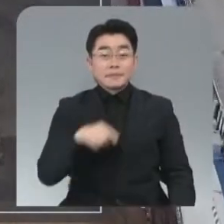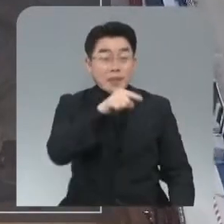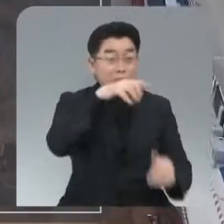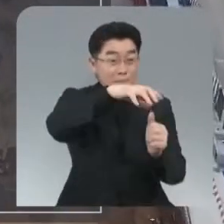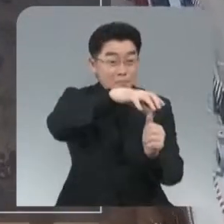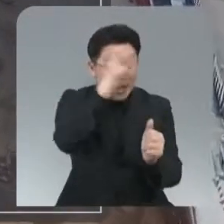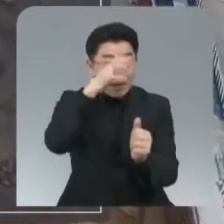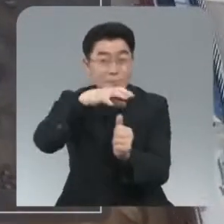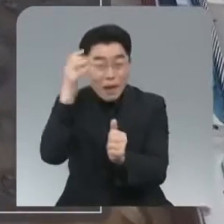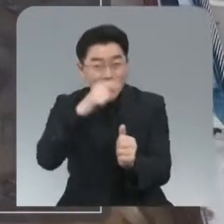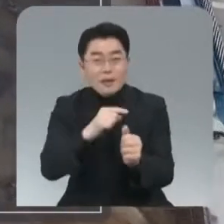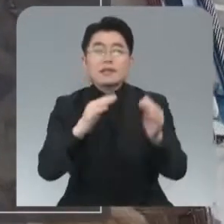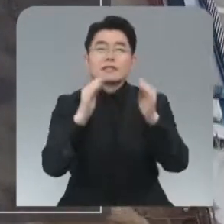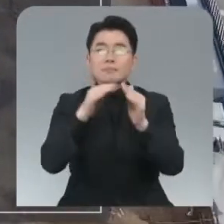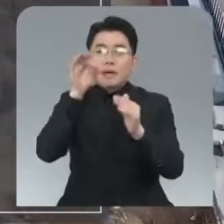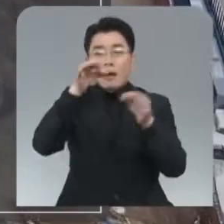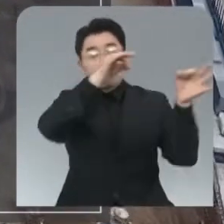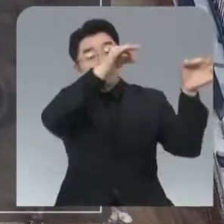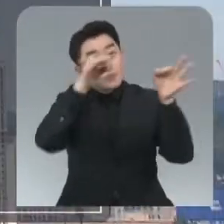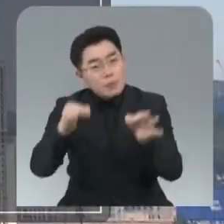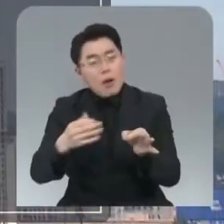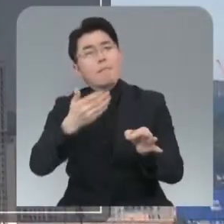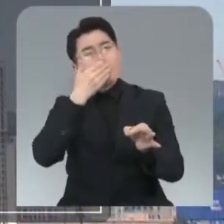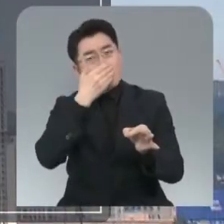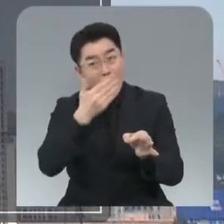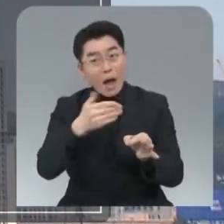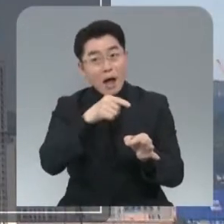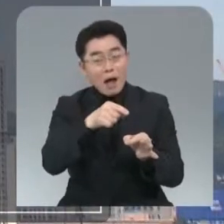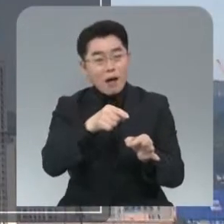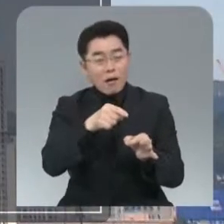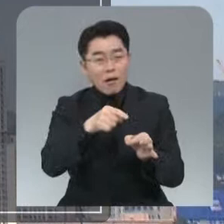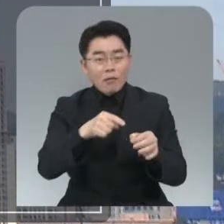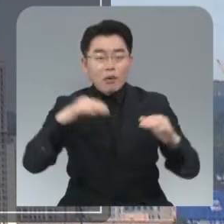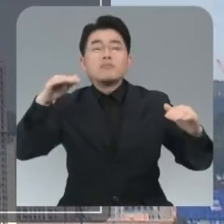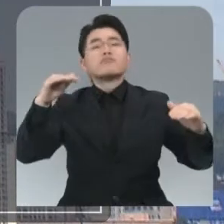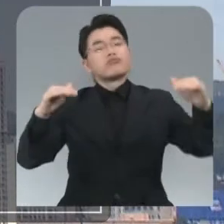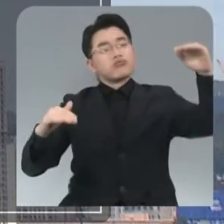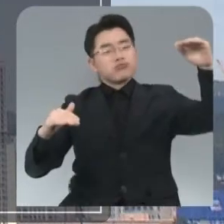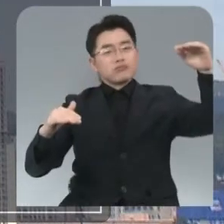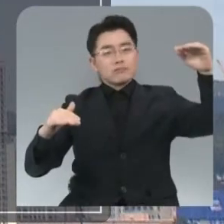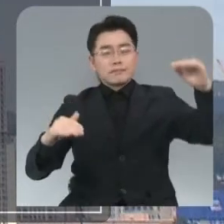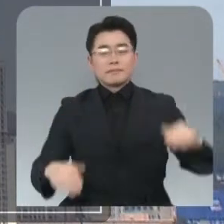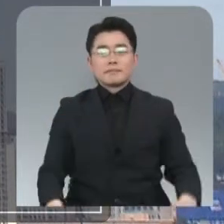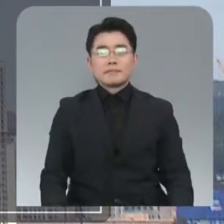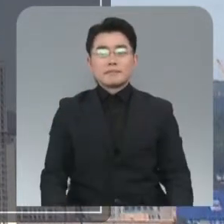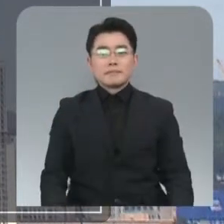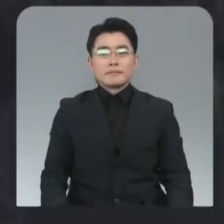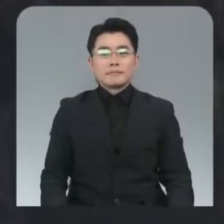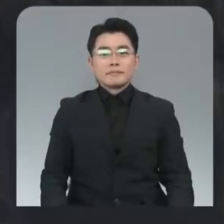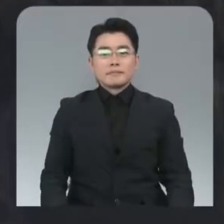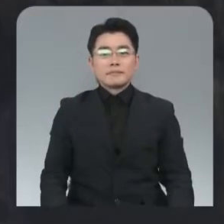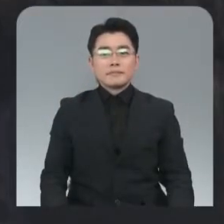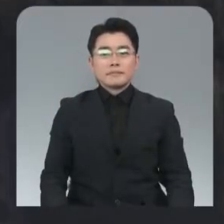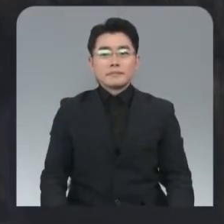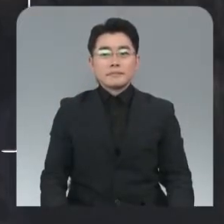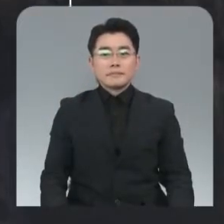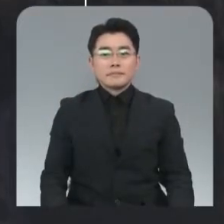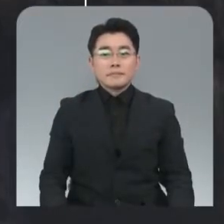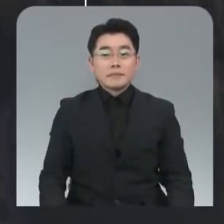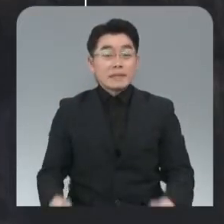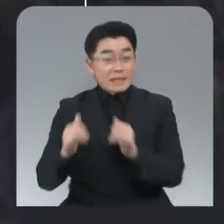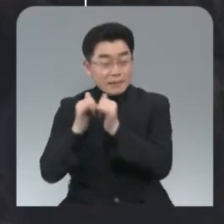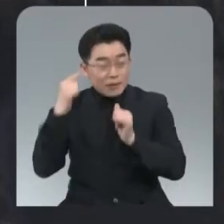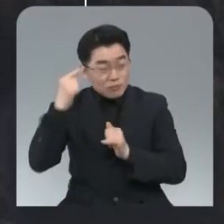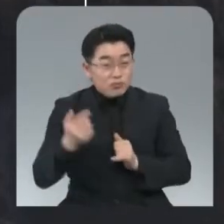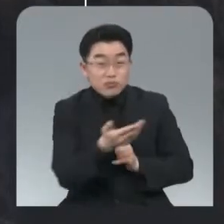풀면 집값 안정에 도움이 될 거란 의견도 그렇지 않을 거란 의견보다 우세했습니다. KBS가